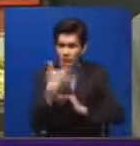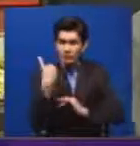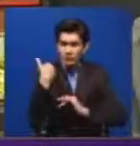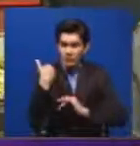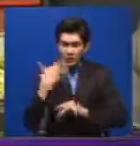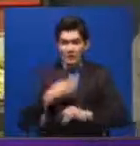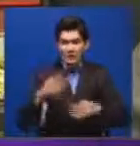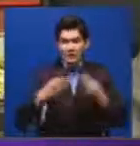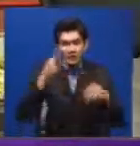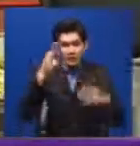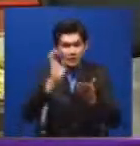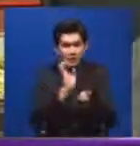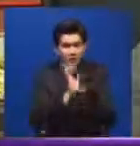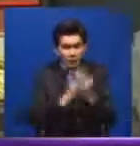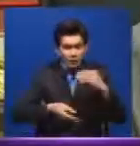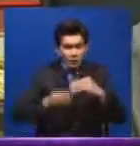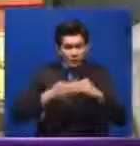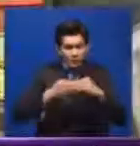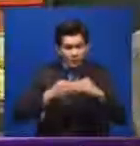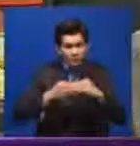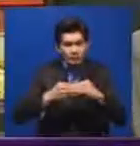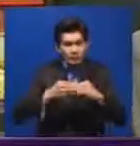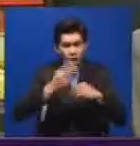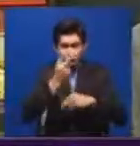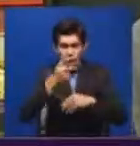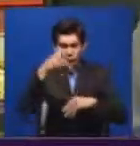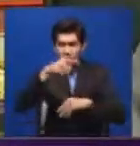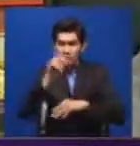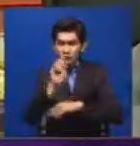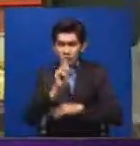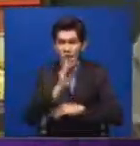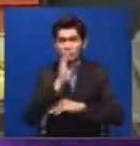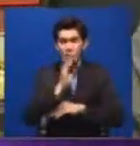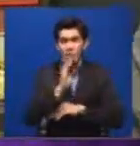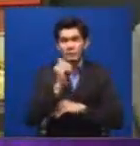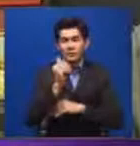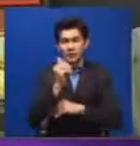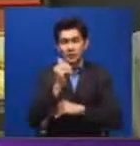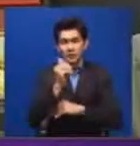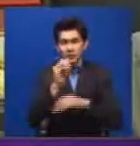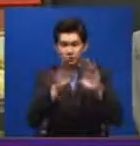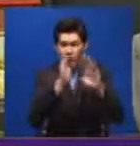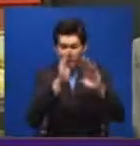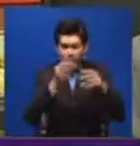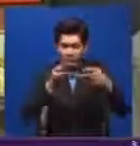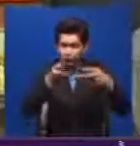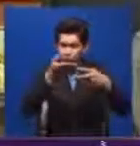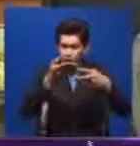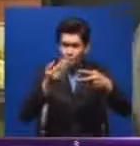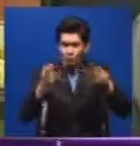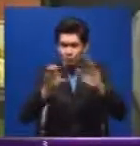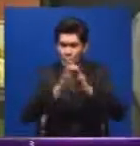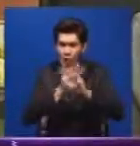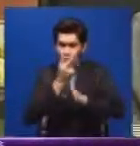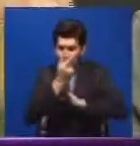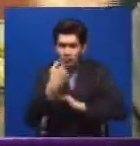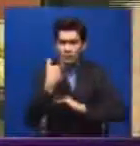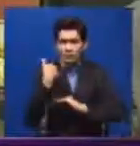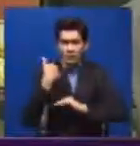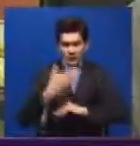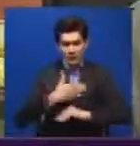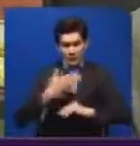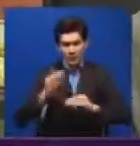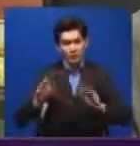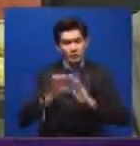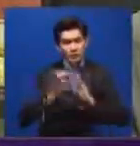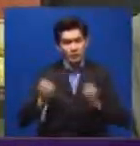านอยากจะให้ตำรวจเราเนี่ยไปดูตรงจุดไหนเป็นพิเศษท่านพี่น้องประชาชนอยากให้จะดูอยากดูต่างข้างบนหน่อยที่ช่วยส่งภาพมาให้ดูนิดนึงนะเราก็จะ